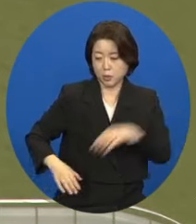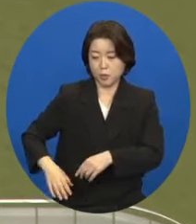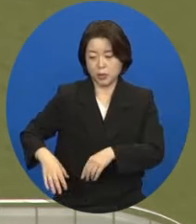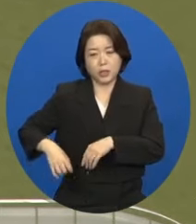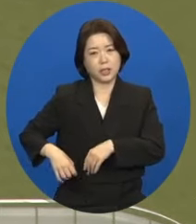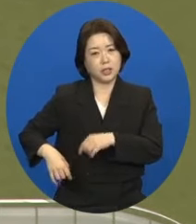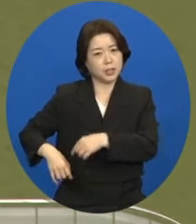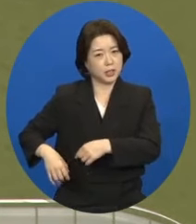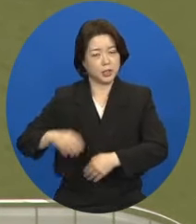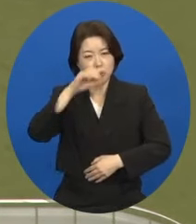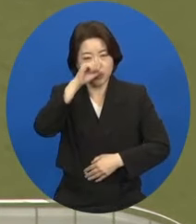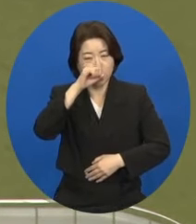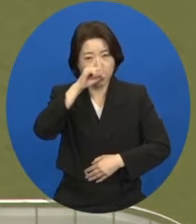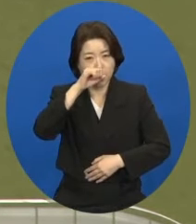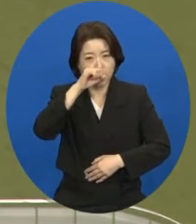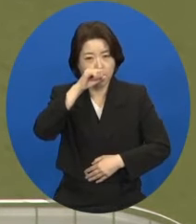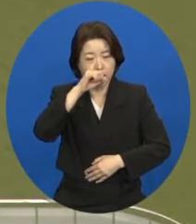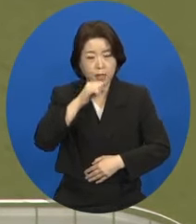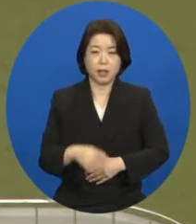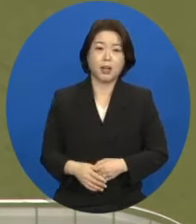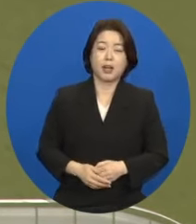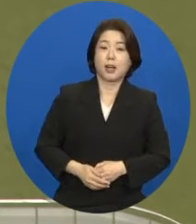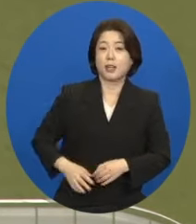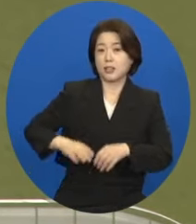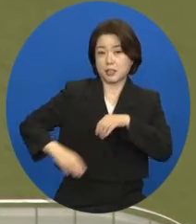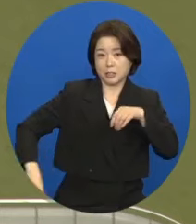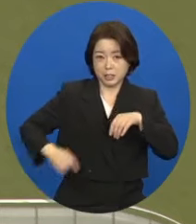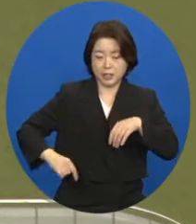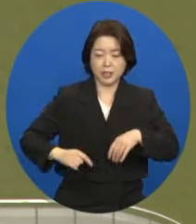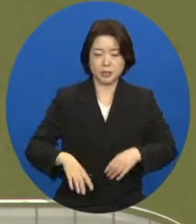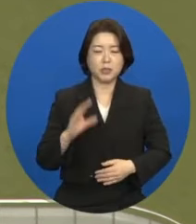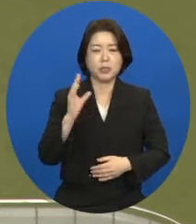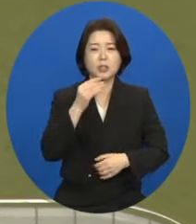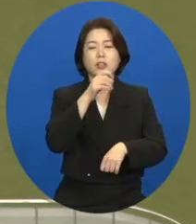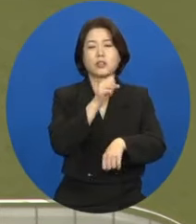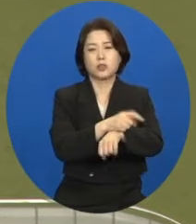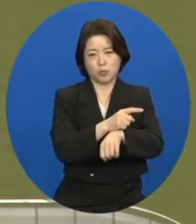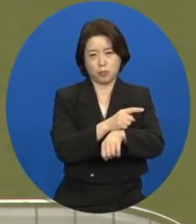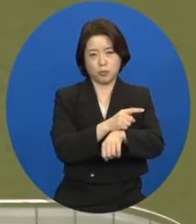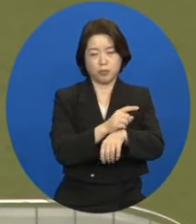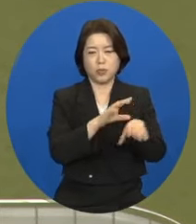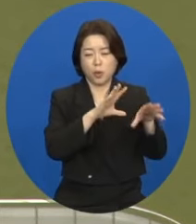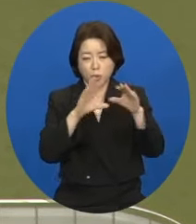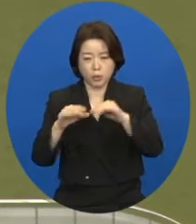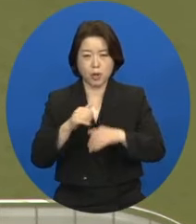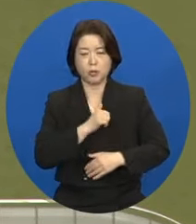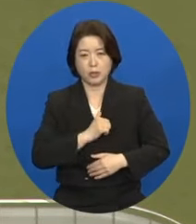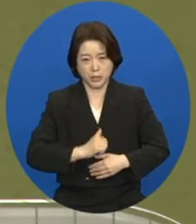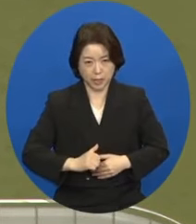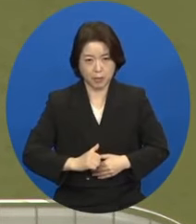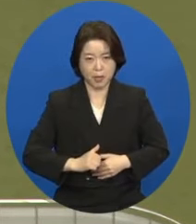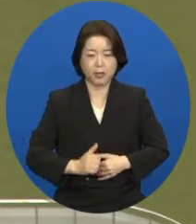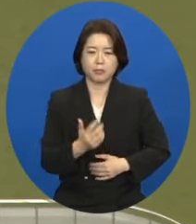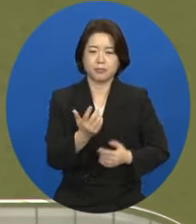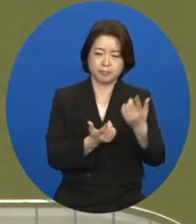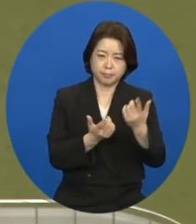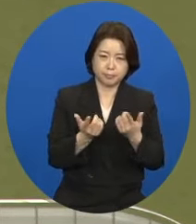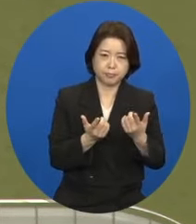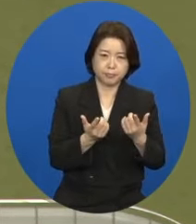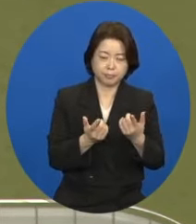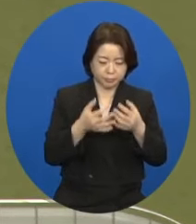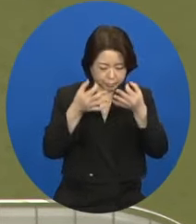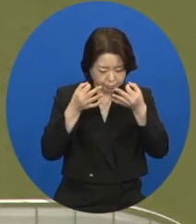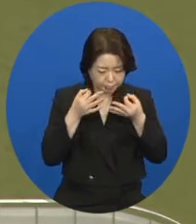칼집은 성품입니다. 온유하고 참으며 인내하며 그리고 절제하며 셀프